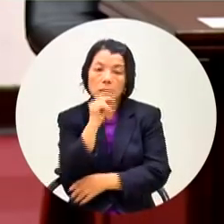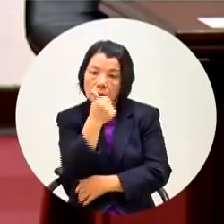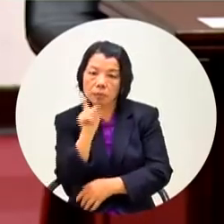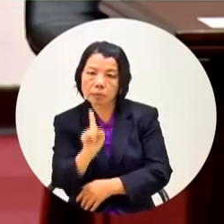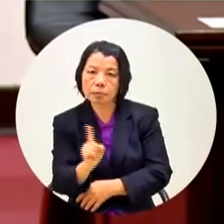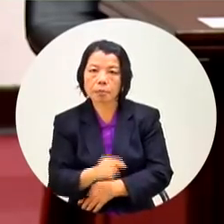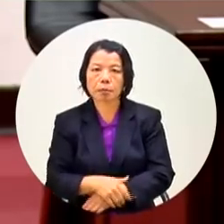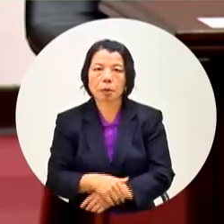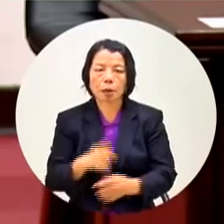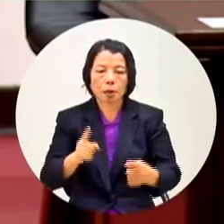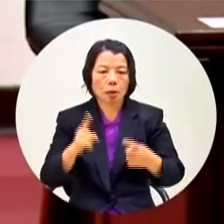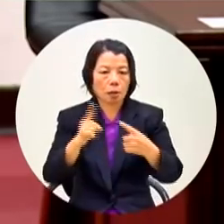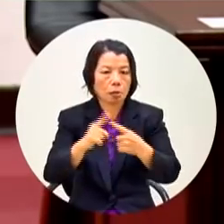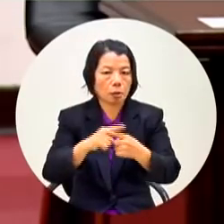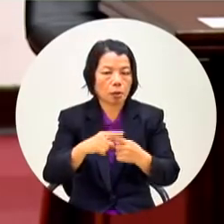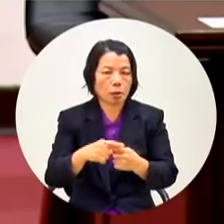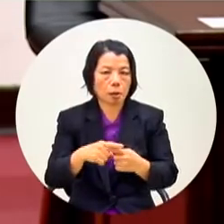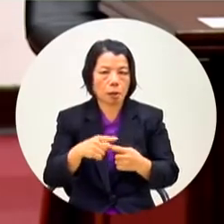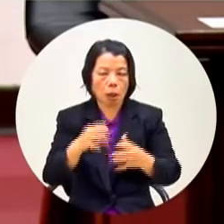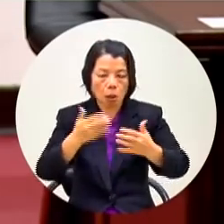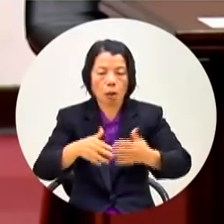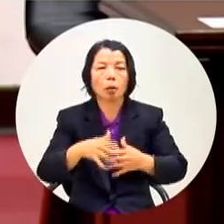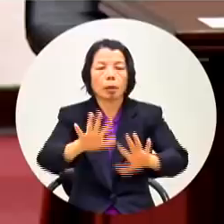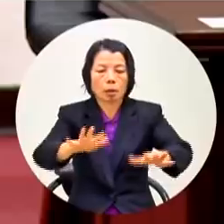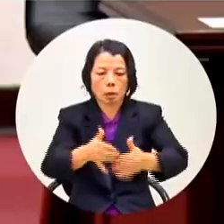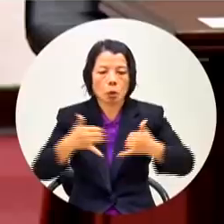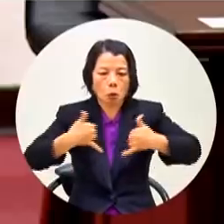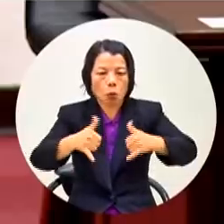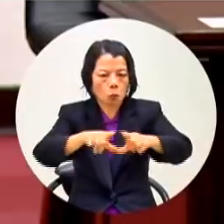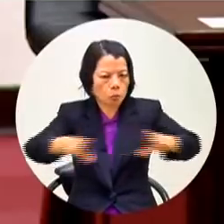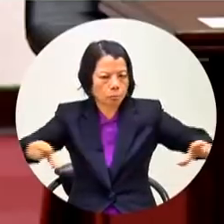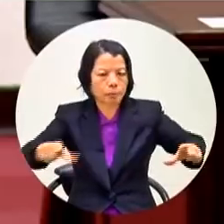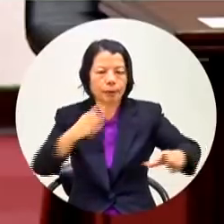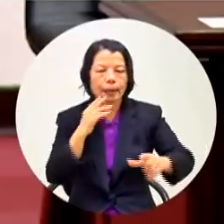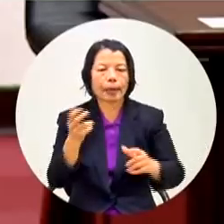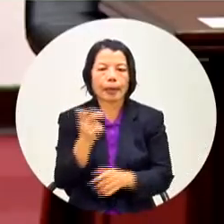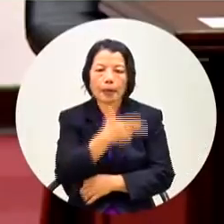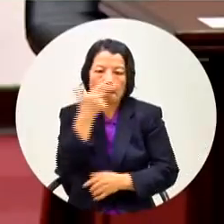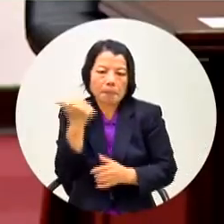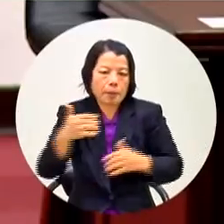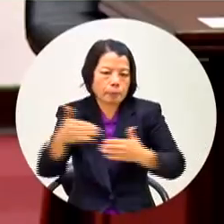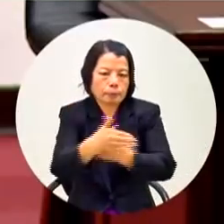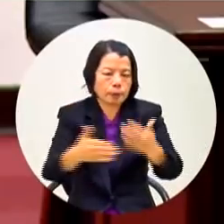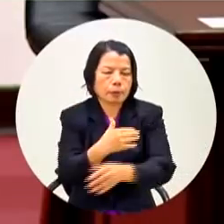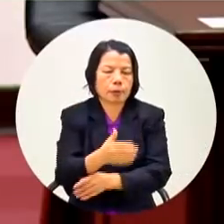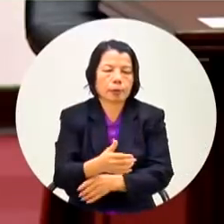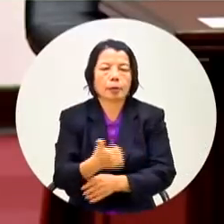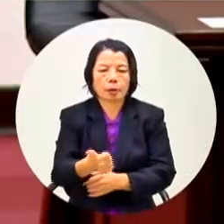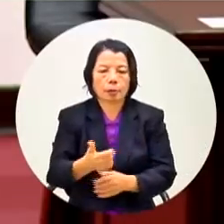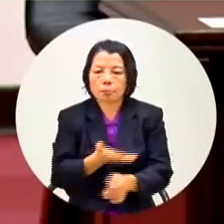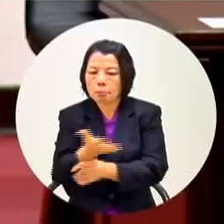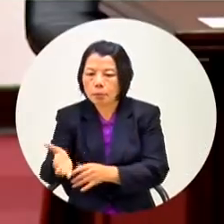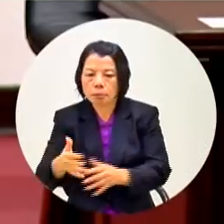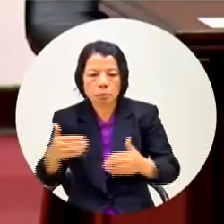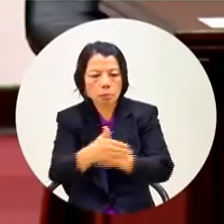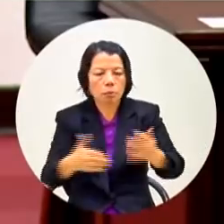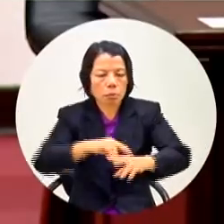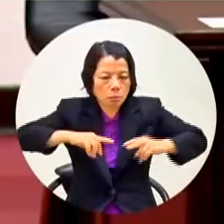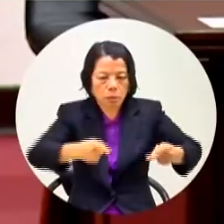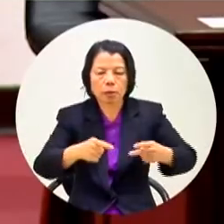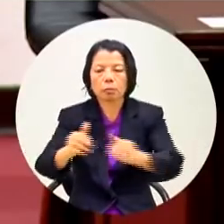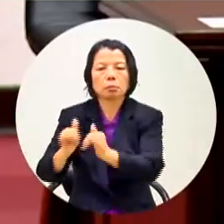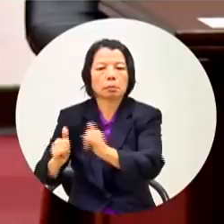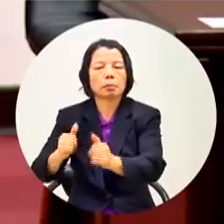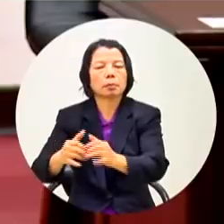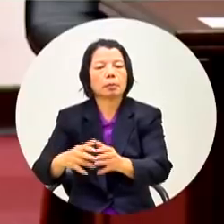面电车的。那我想交通习惯的改善必须要市民朋友跟大家一起来做努力的。所以我一直很期待我